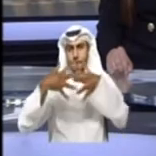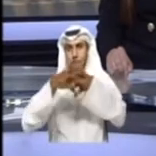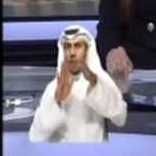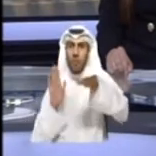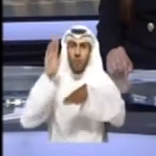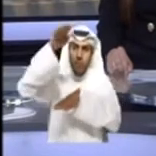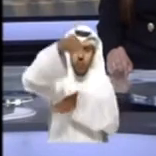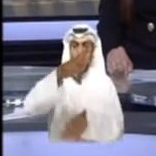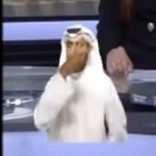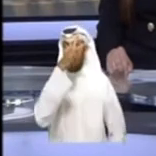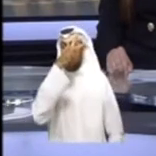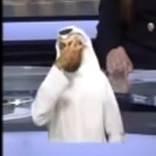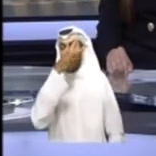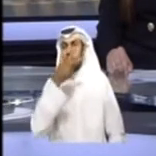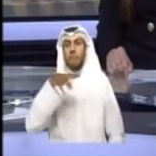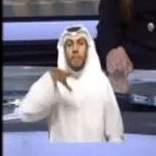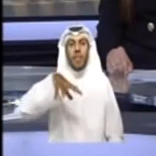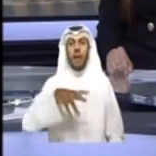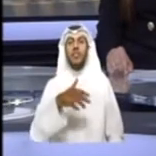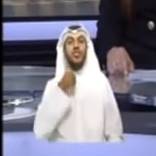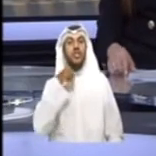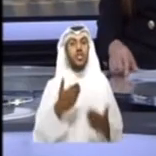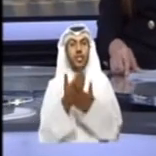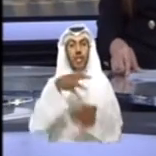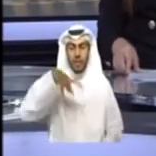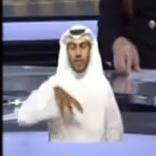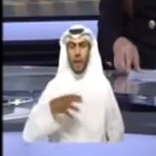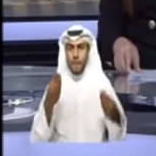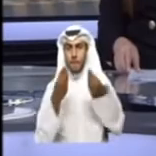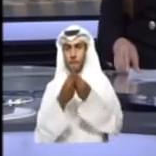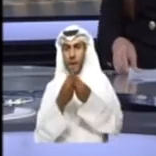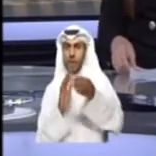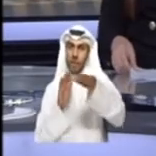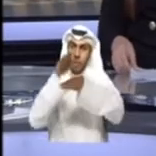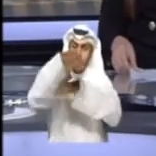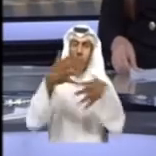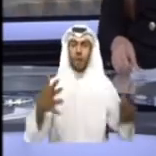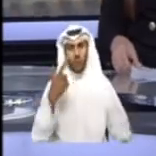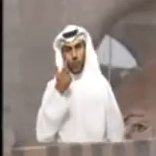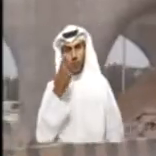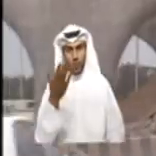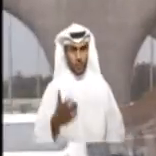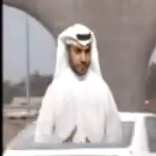منها والقديمة بعضها ببعض من خلال شبكة حديثة للطرق.